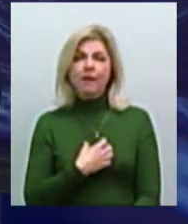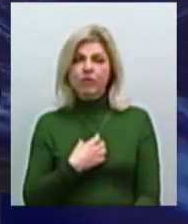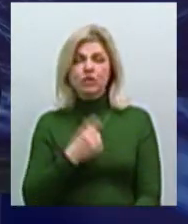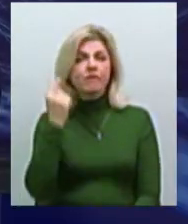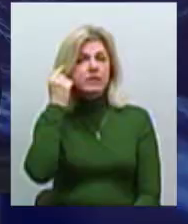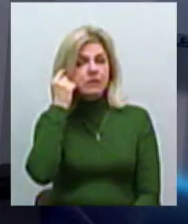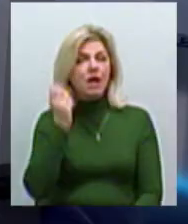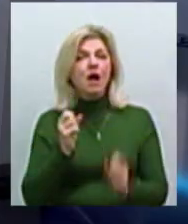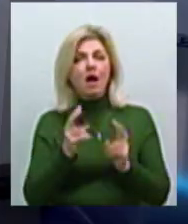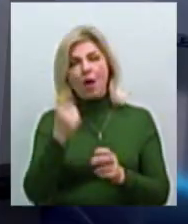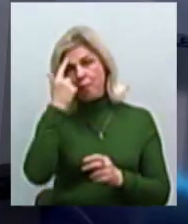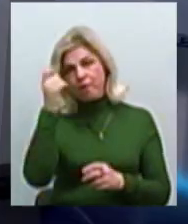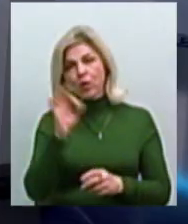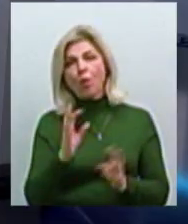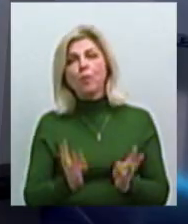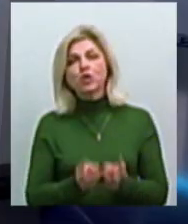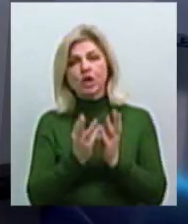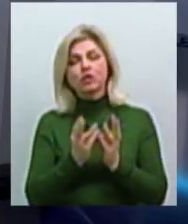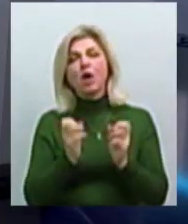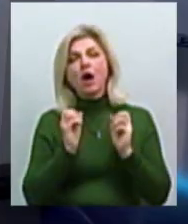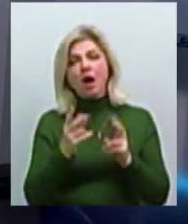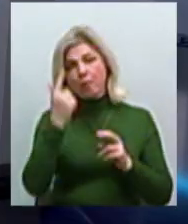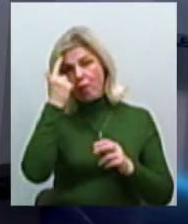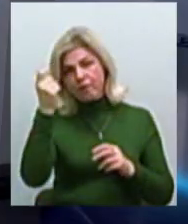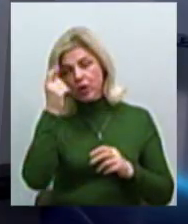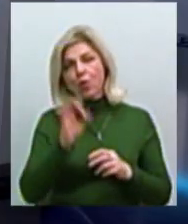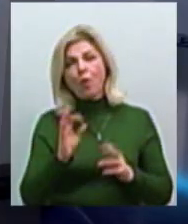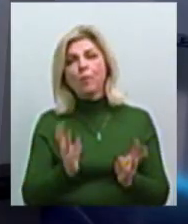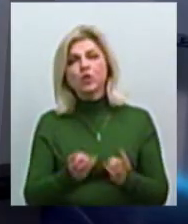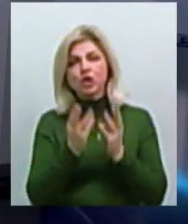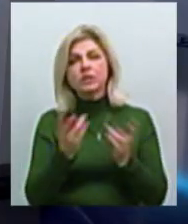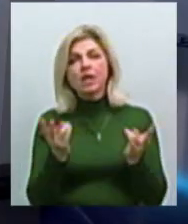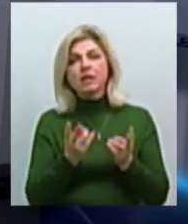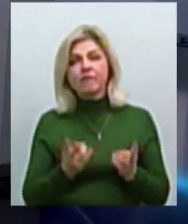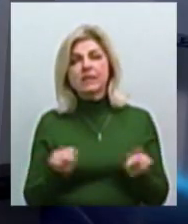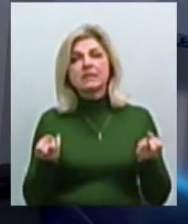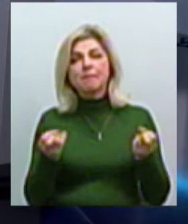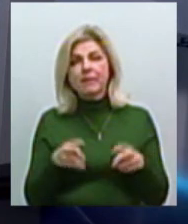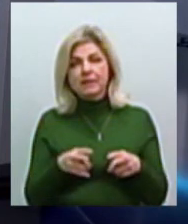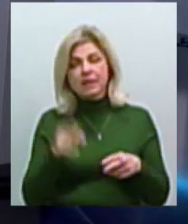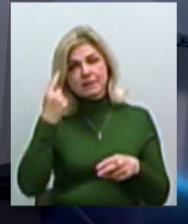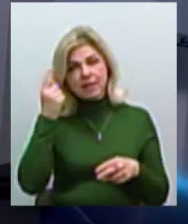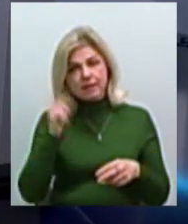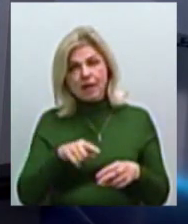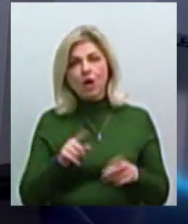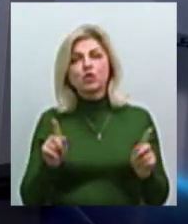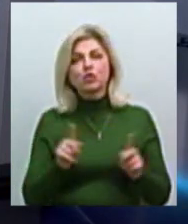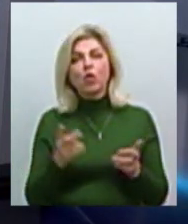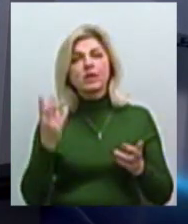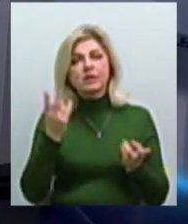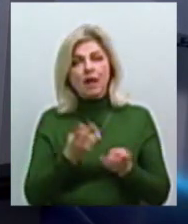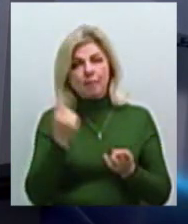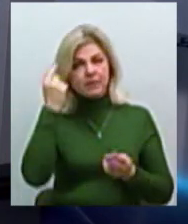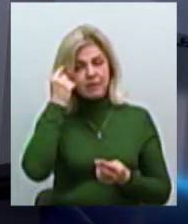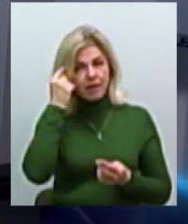як повідомити про пожежу. Тобто, як повідомляти про пожежу, необхідні спеціальні знання. Що треба знати,